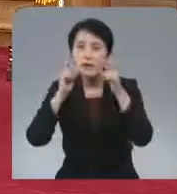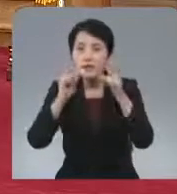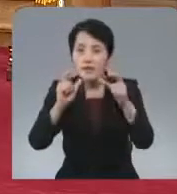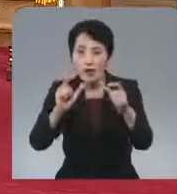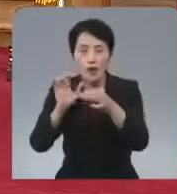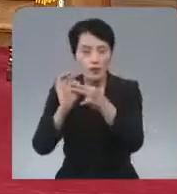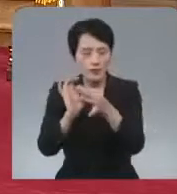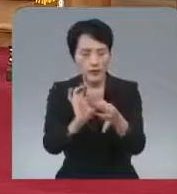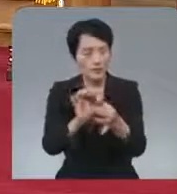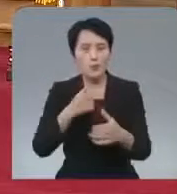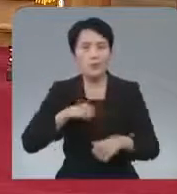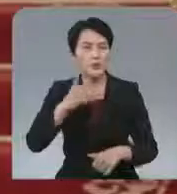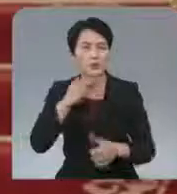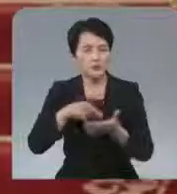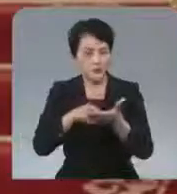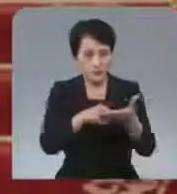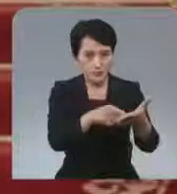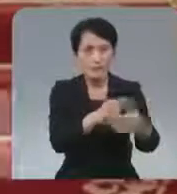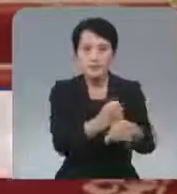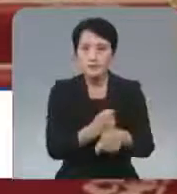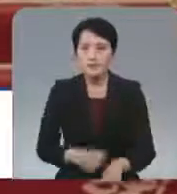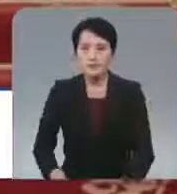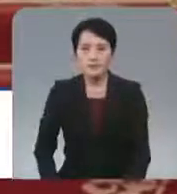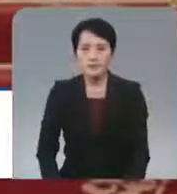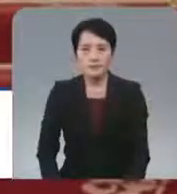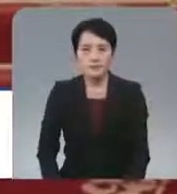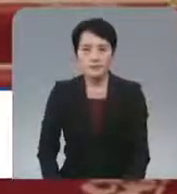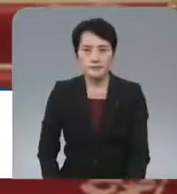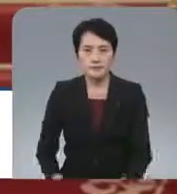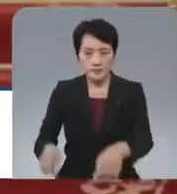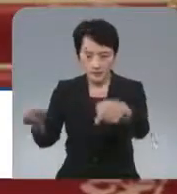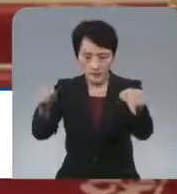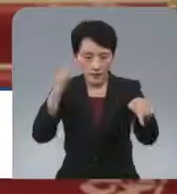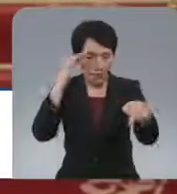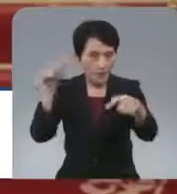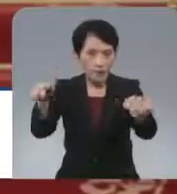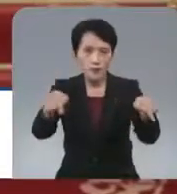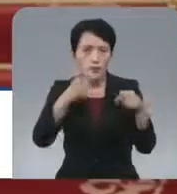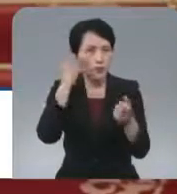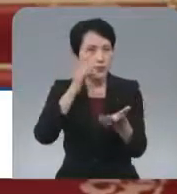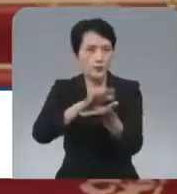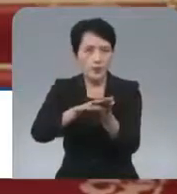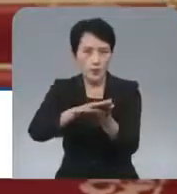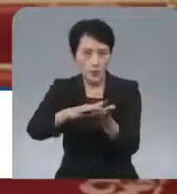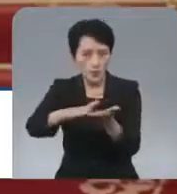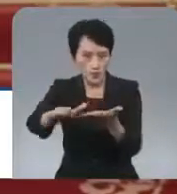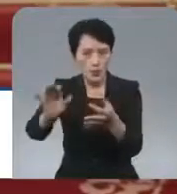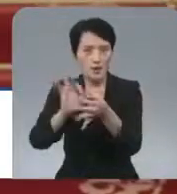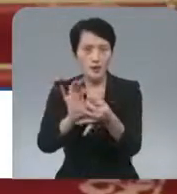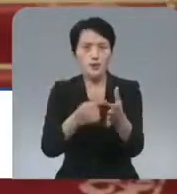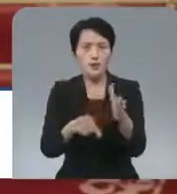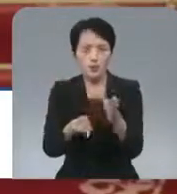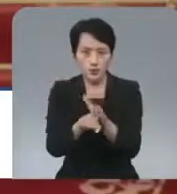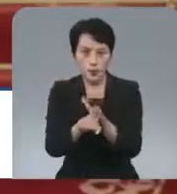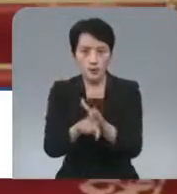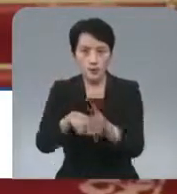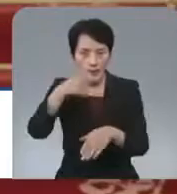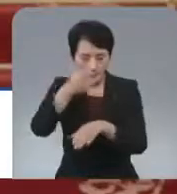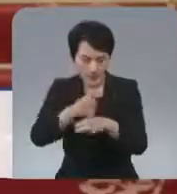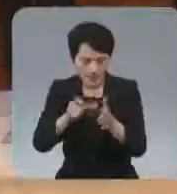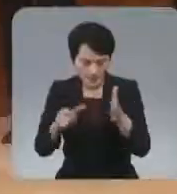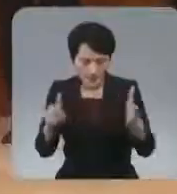случаев коронавируса обязательно снизится поскольку и темп и ревакцинации увеличатся и будут созданы новые